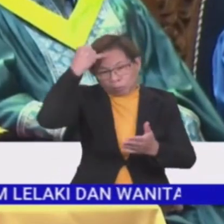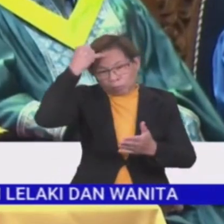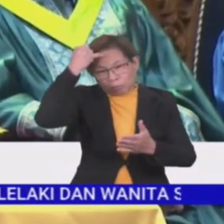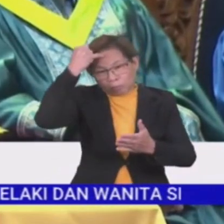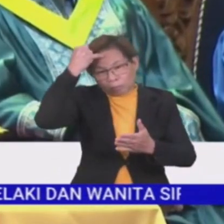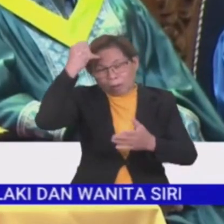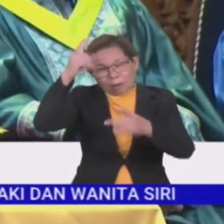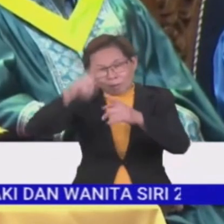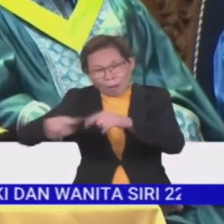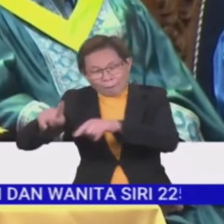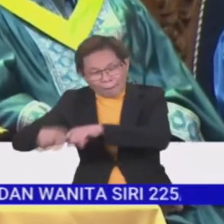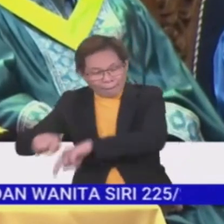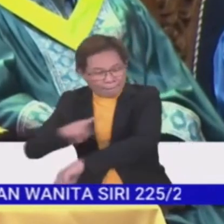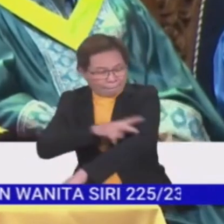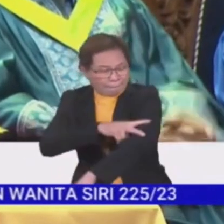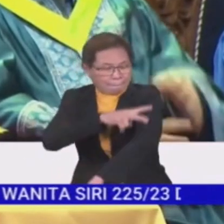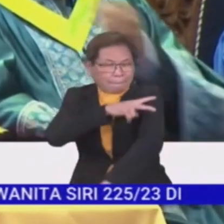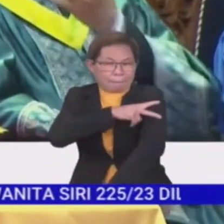derajat